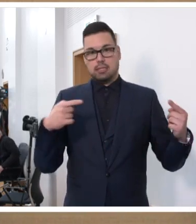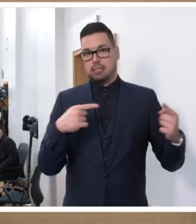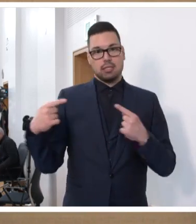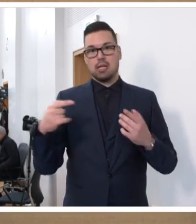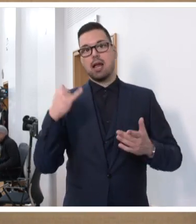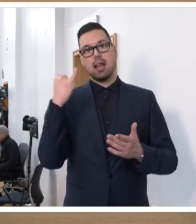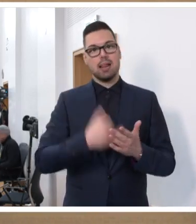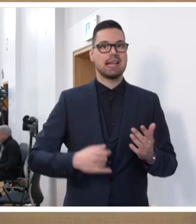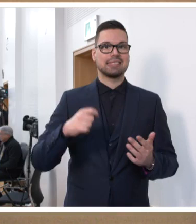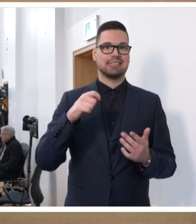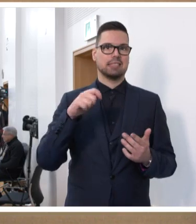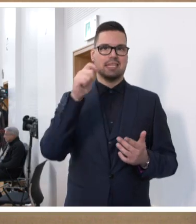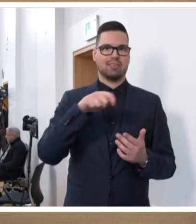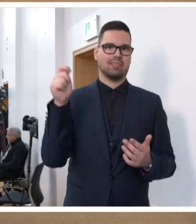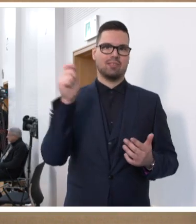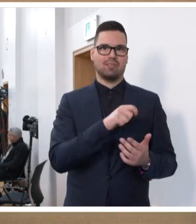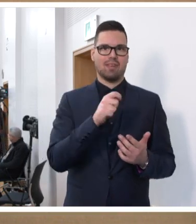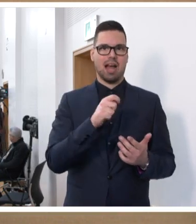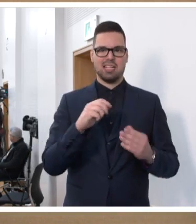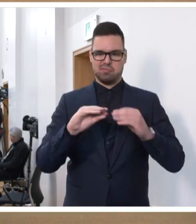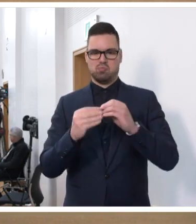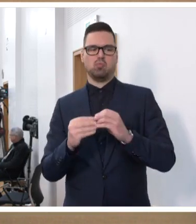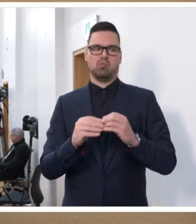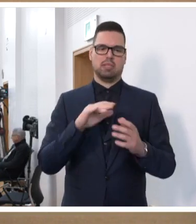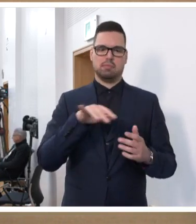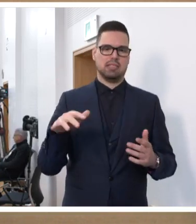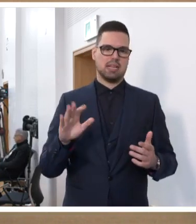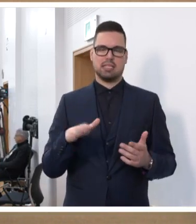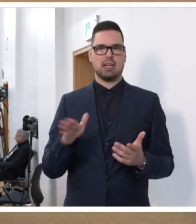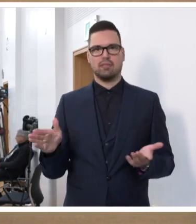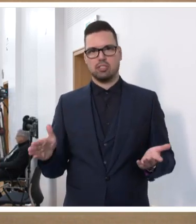letzte Wahl im Saarland zeigt hier Unzulänglichkeiten, die so nicht sein dürfen.